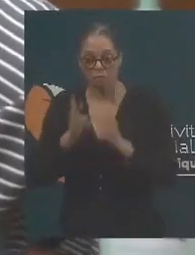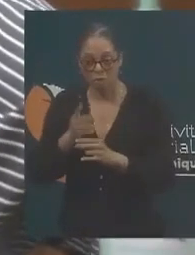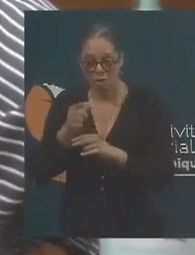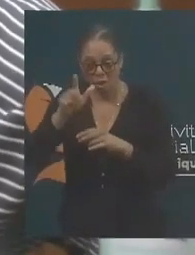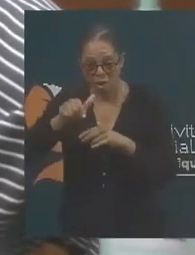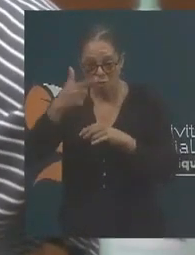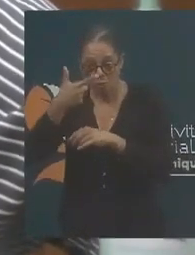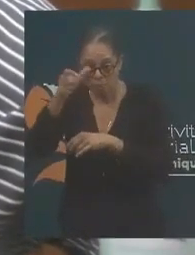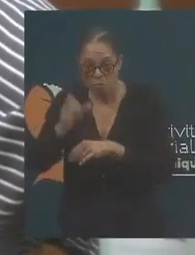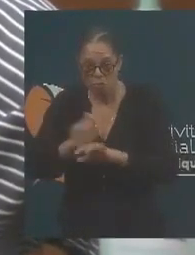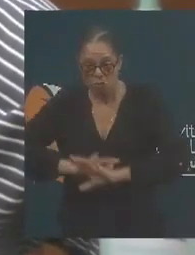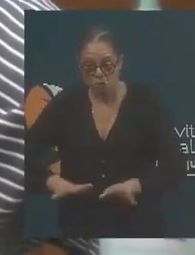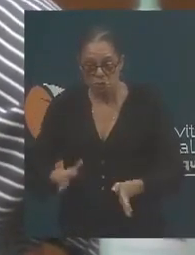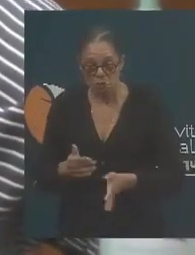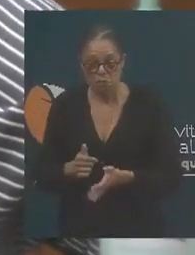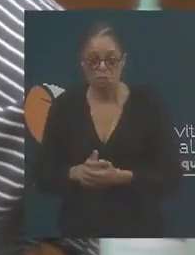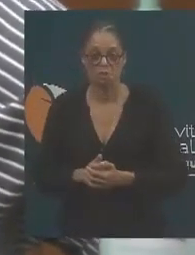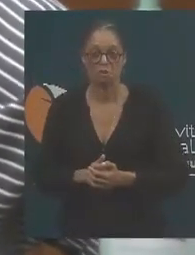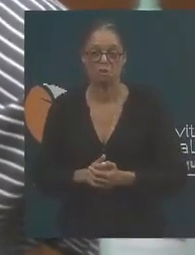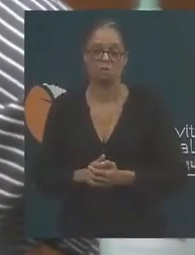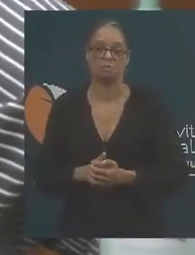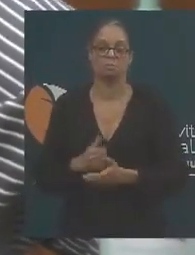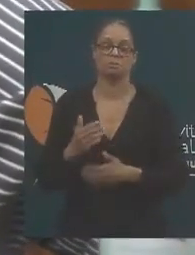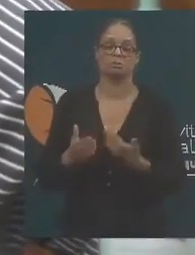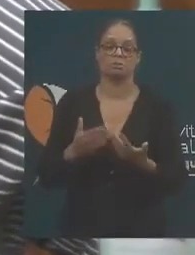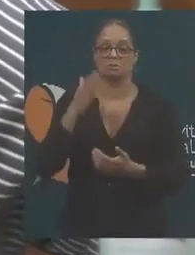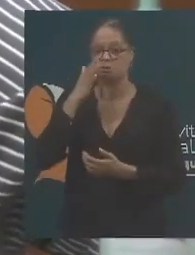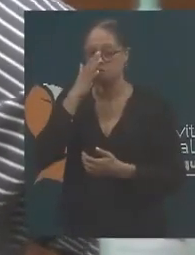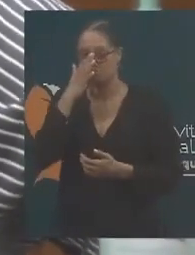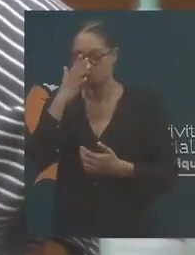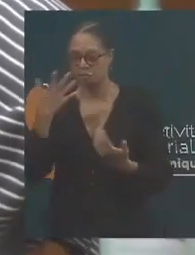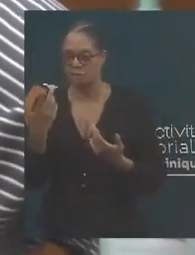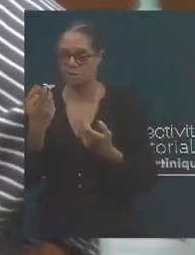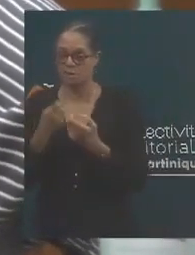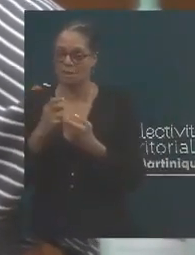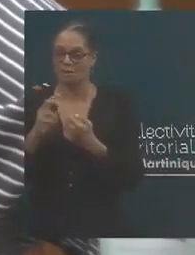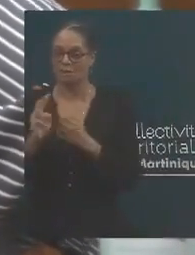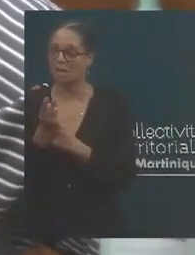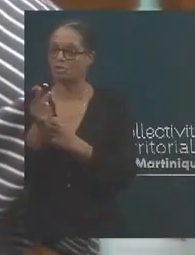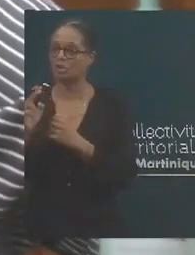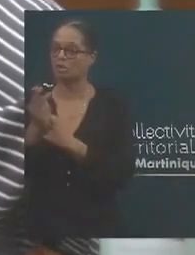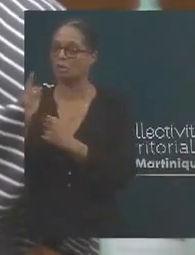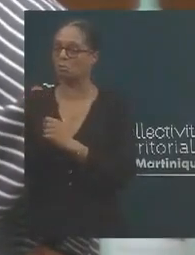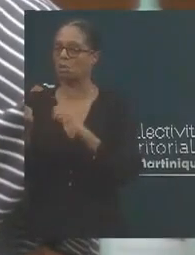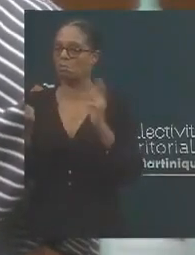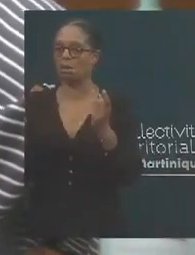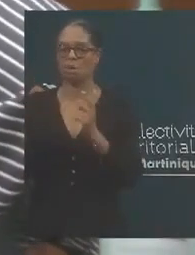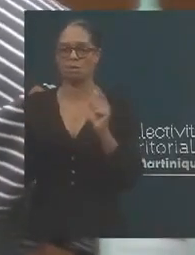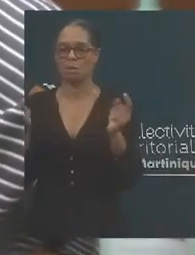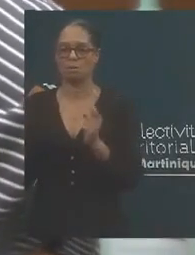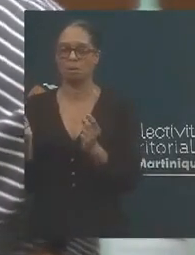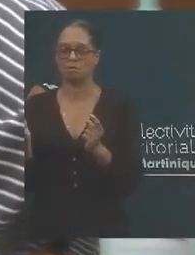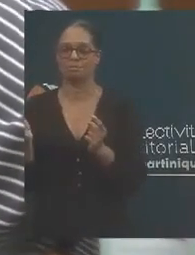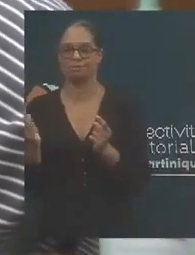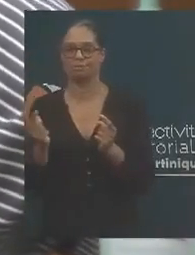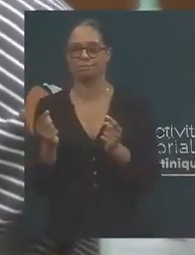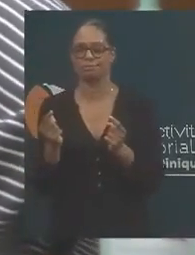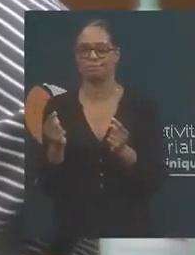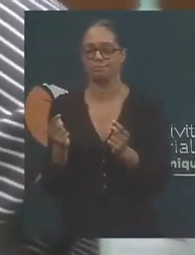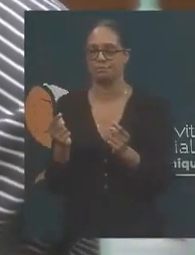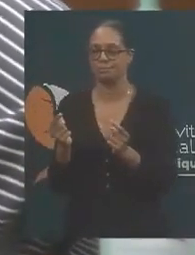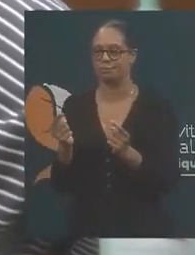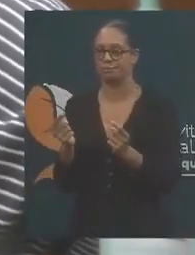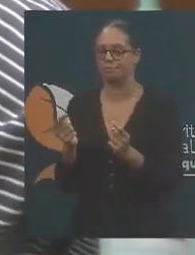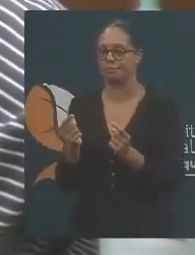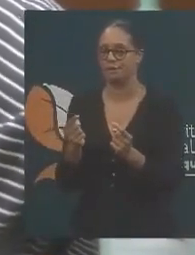personnes. Nous recevions des délégations. Et comme ça a été déjà dit plusieurs fois, nous